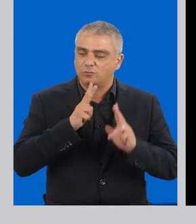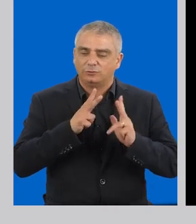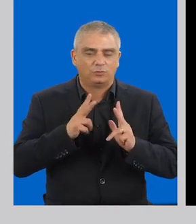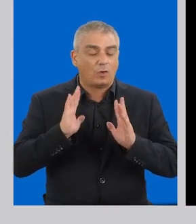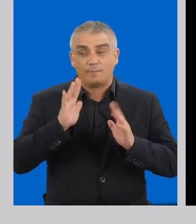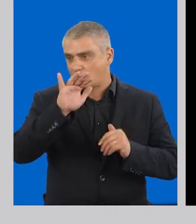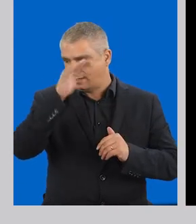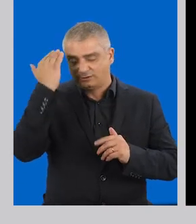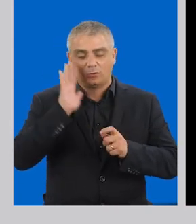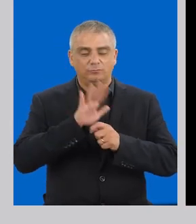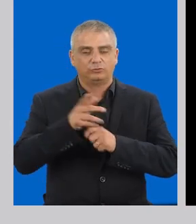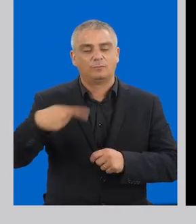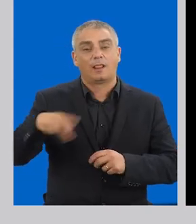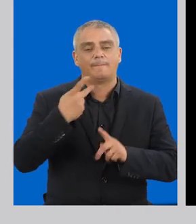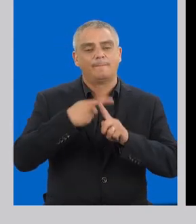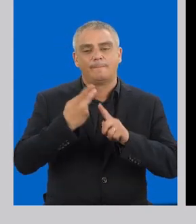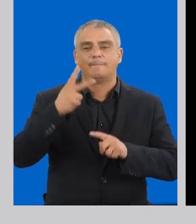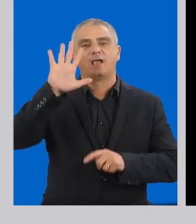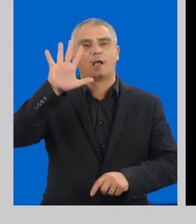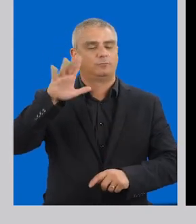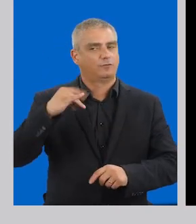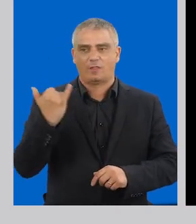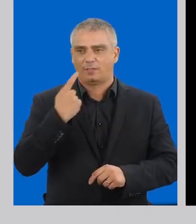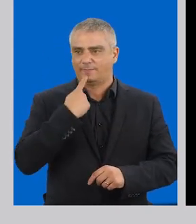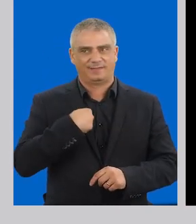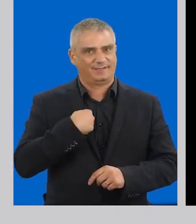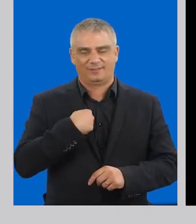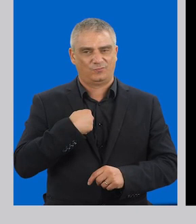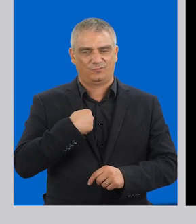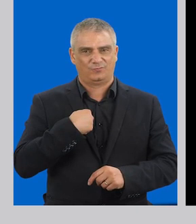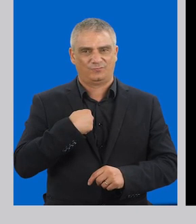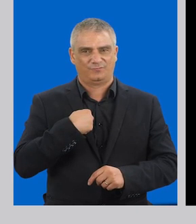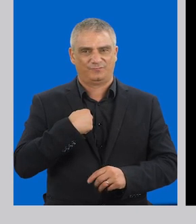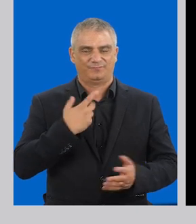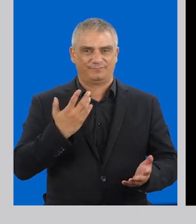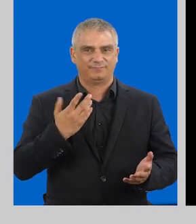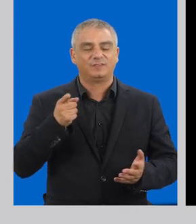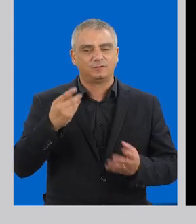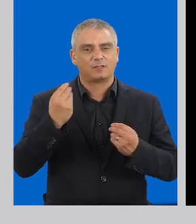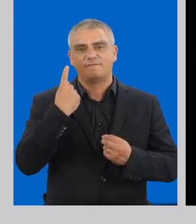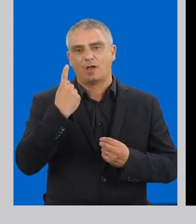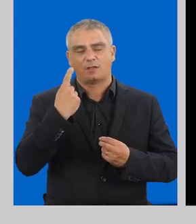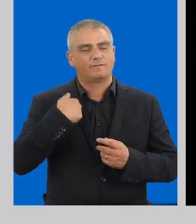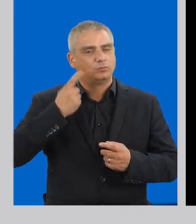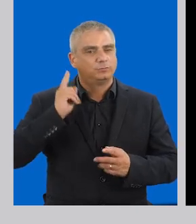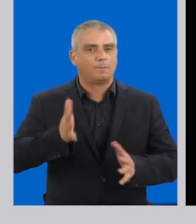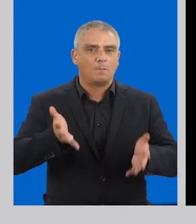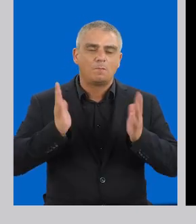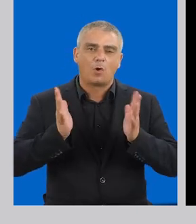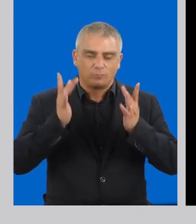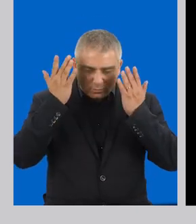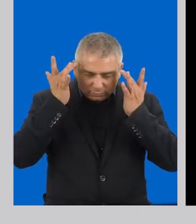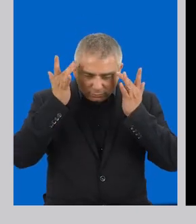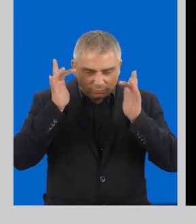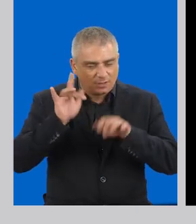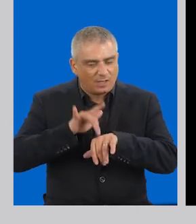בצורה קיצונית משפיעים עליהם פי חמש והם לא תמיד יגידו לנו את הדברים האלה א אז זה דבר אחד ואנחנו צריכים להיות מאוד מאוד